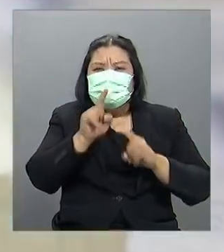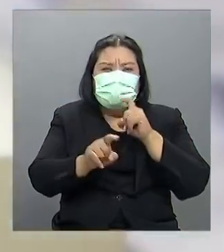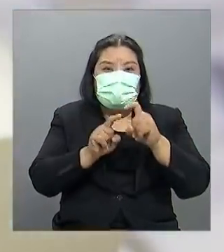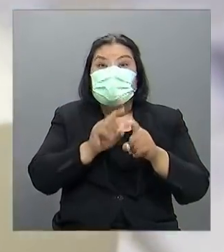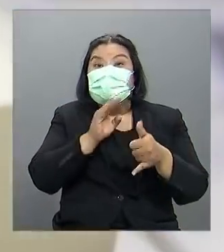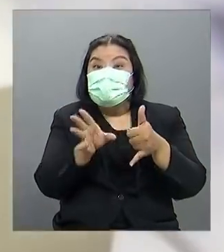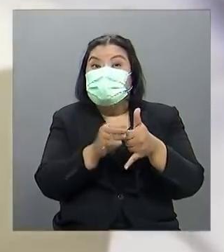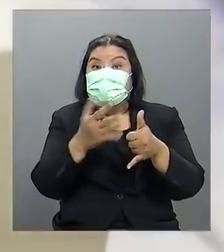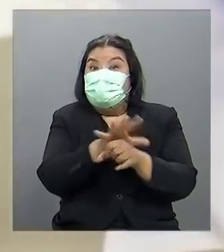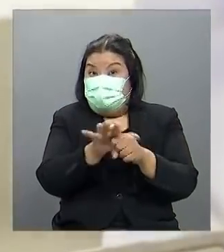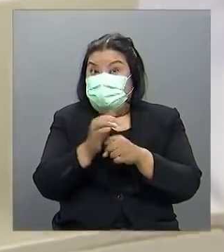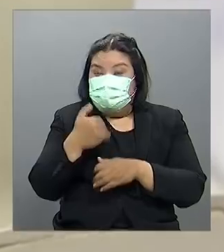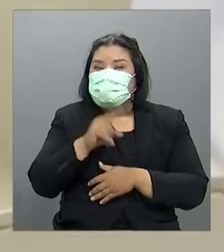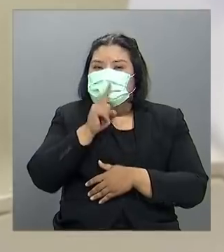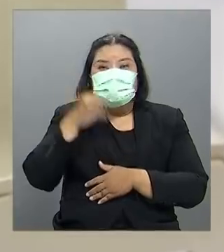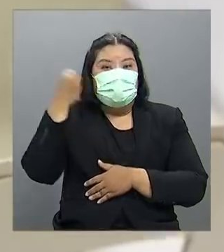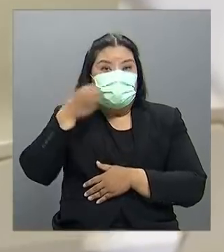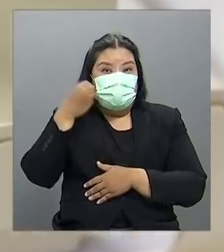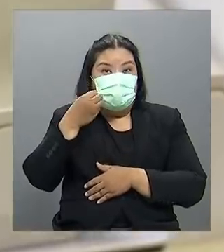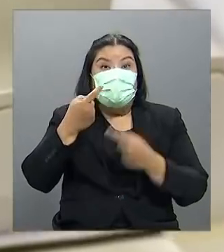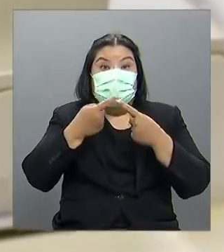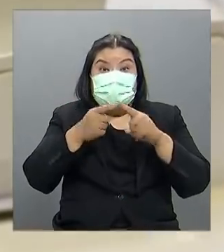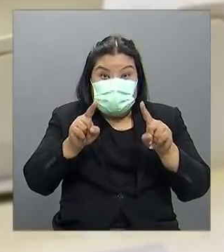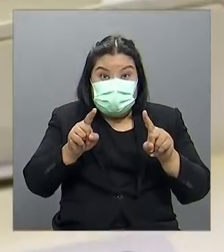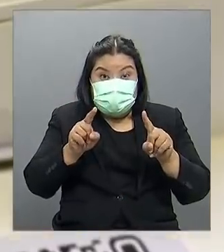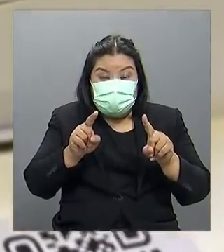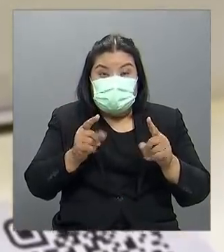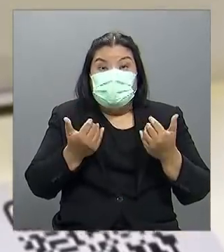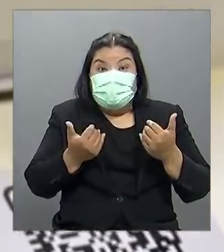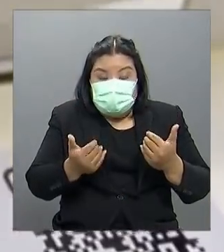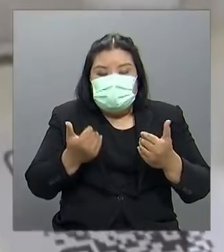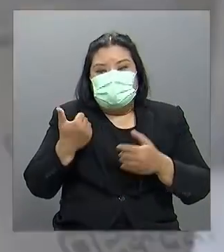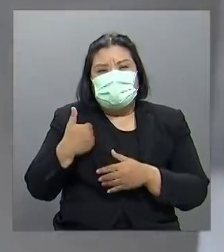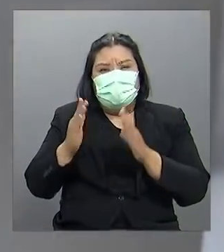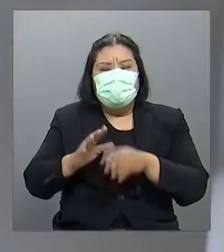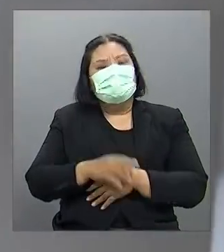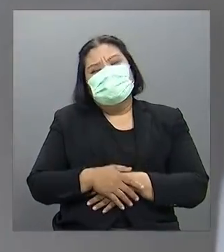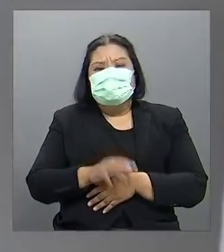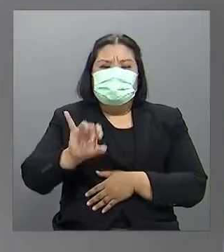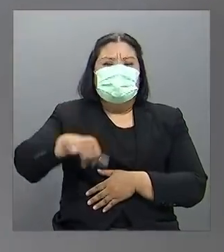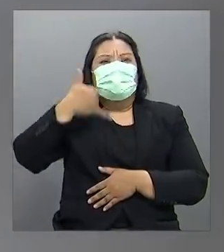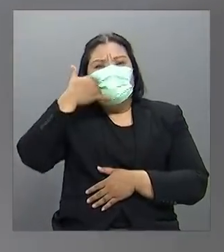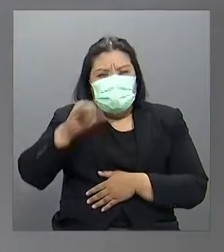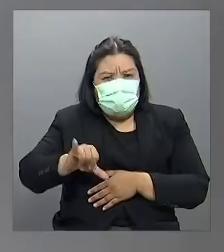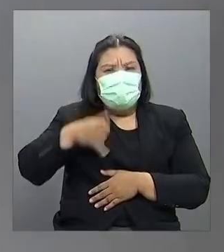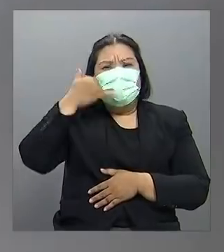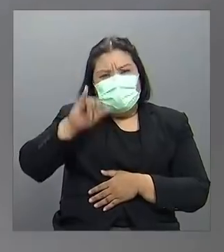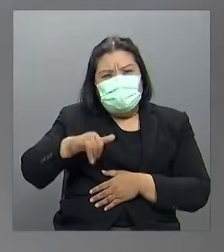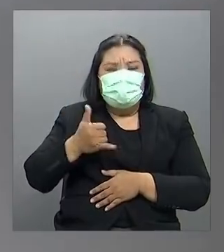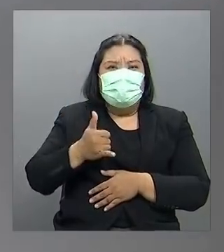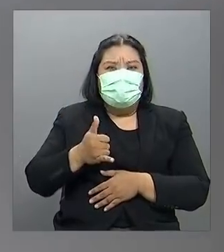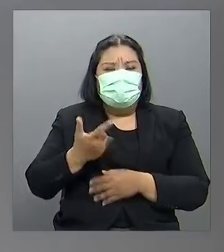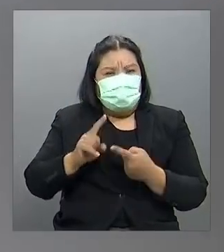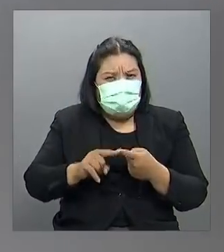นอกเหนือจากการโทรเนี่ยค่ะที่อาจจะใช้บุคลากรจำนวนมากแล้วก็อาจจะมีการหลุดเล็ดรอดด้วยประเมินอาการยากอย่างเงี้ยค่ะ